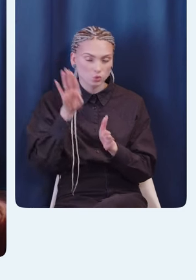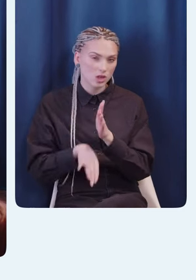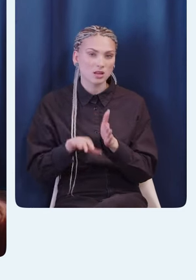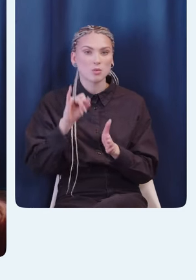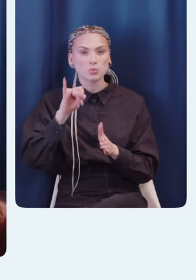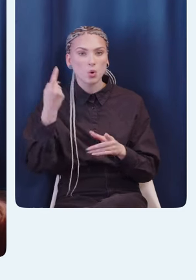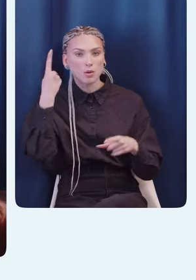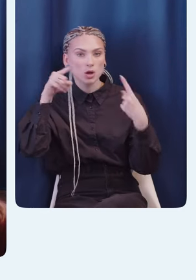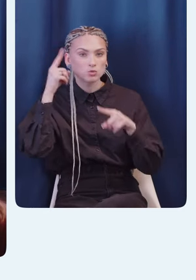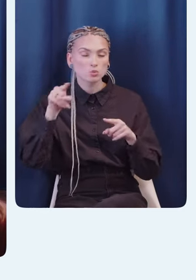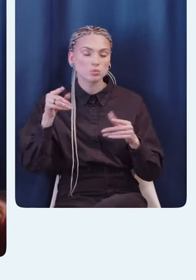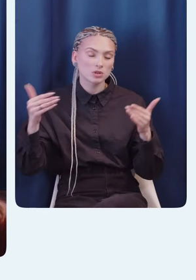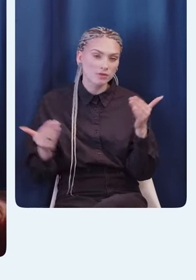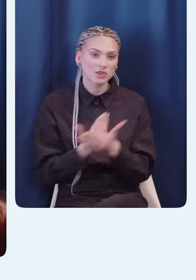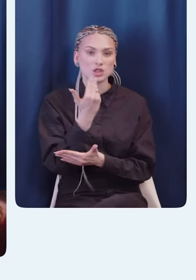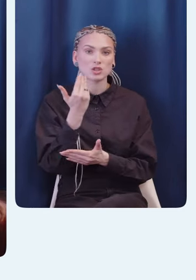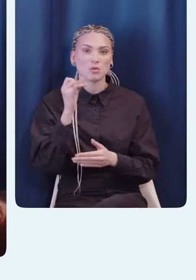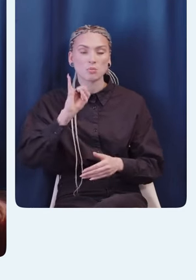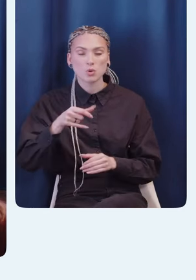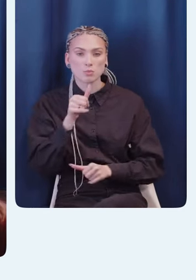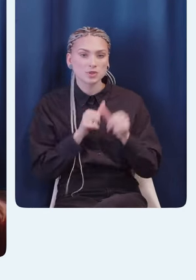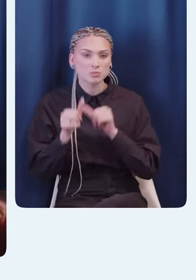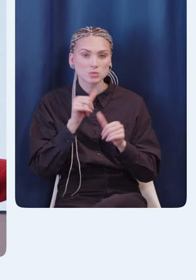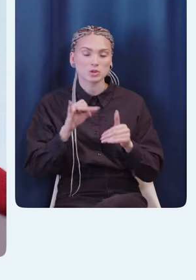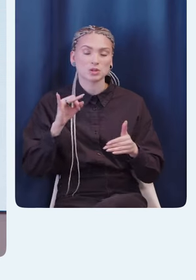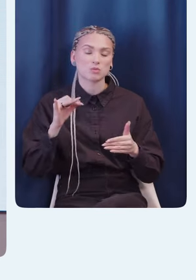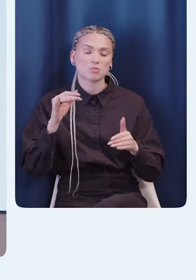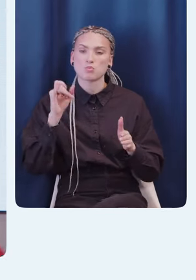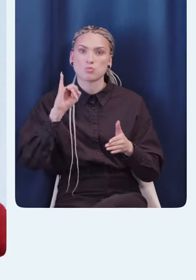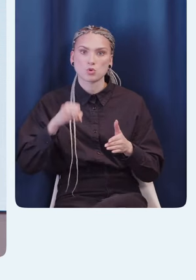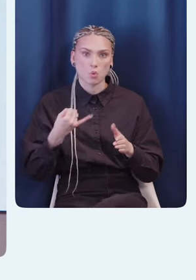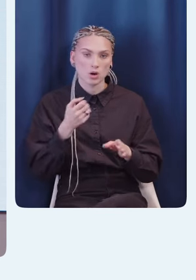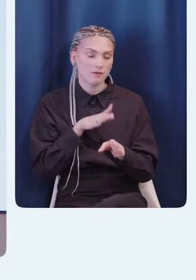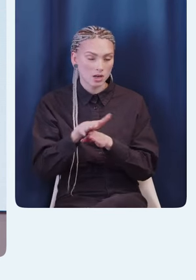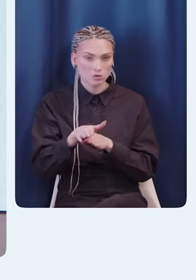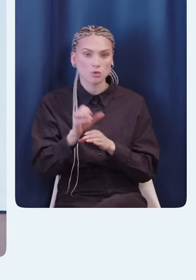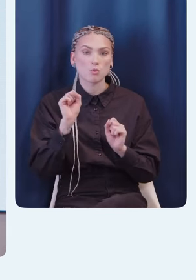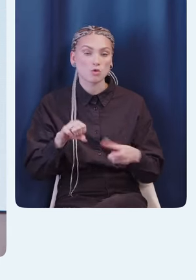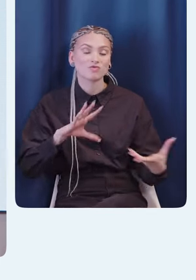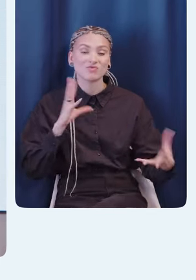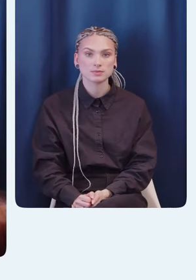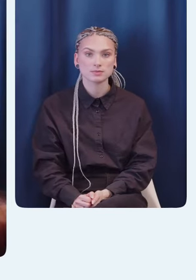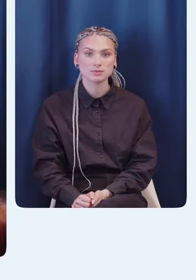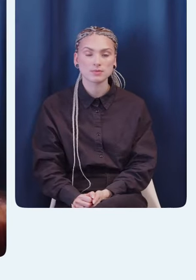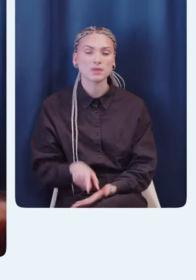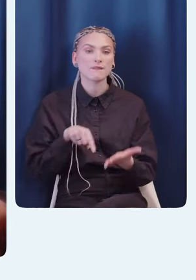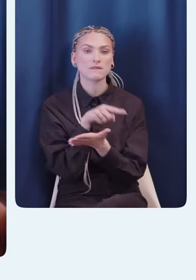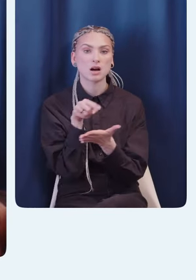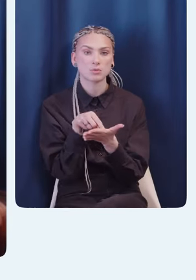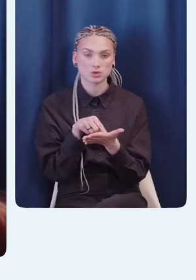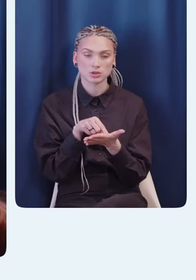плохо продуманная фича, плохо протестированная или плохо реализованная может привести к проблемам. К